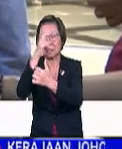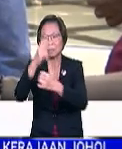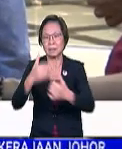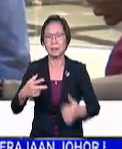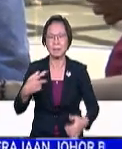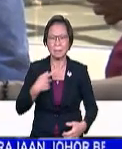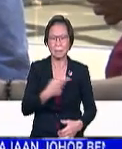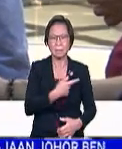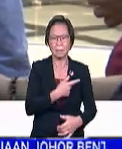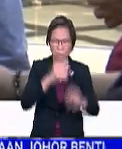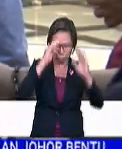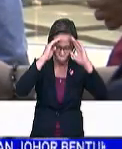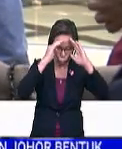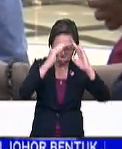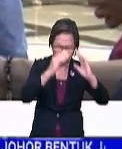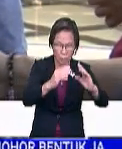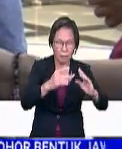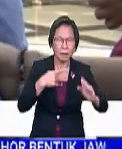berat ya,